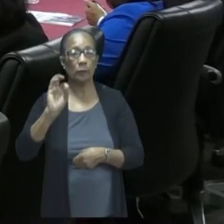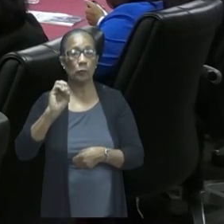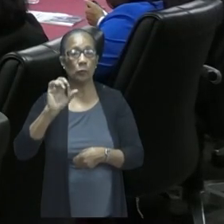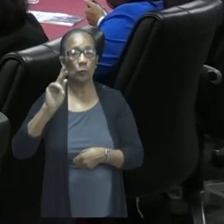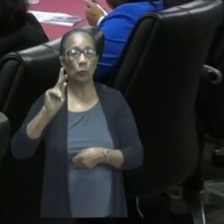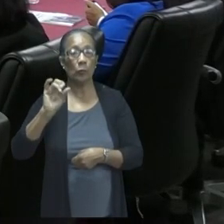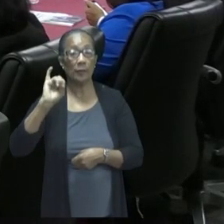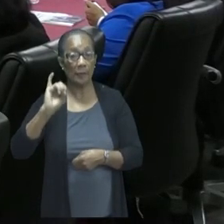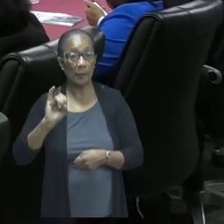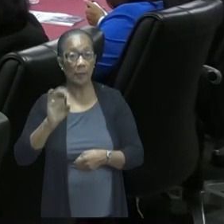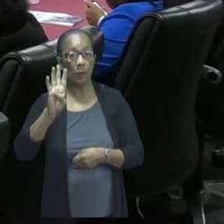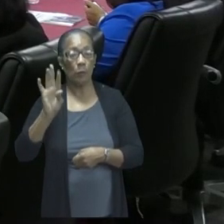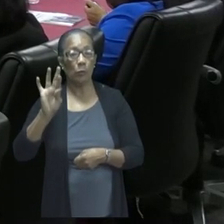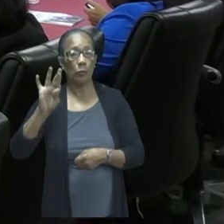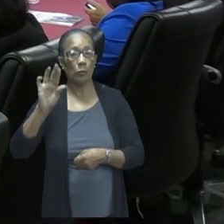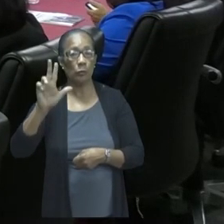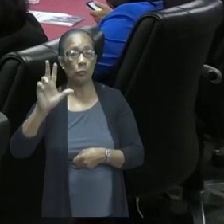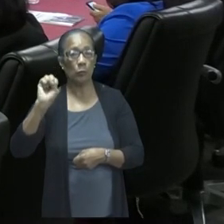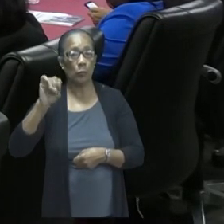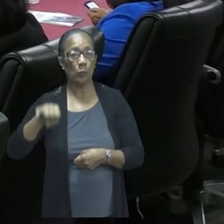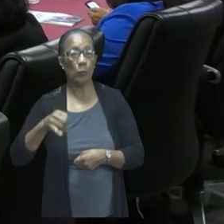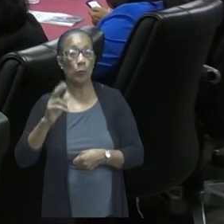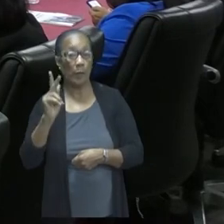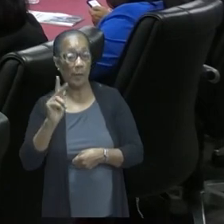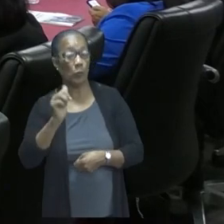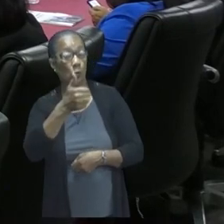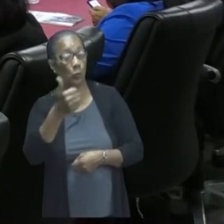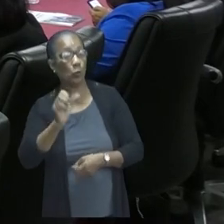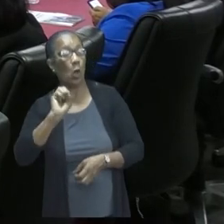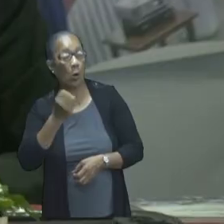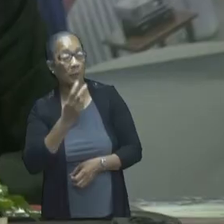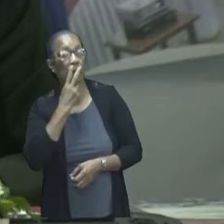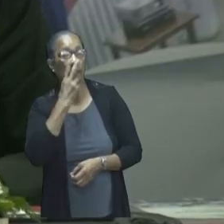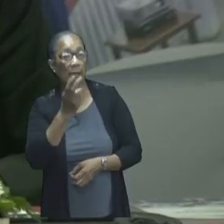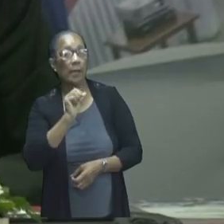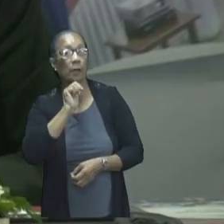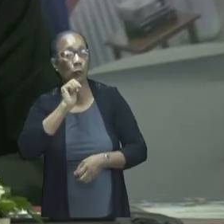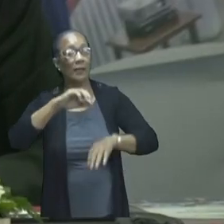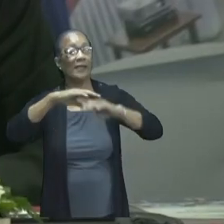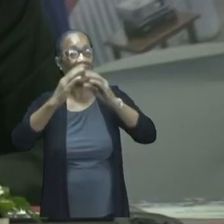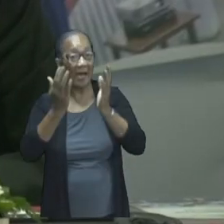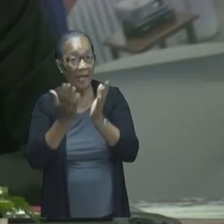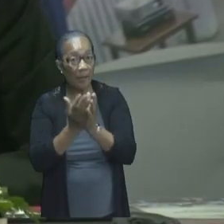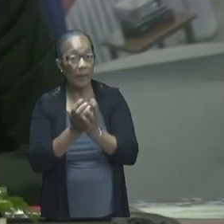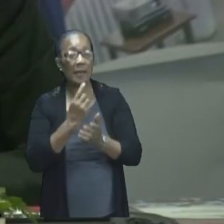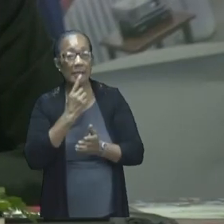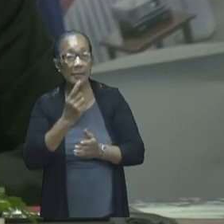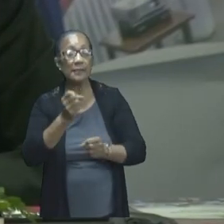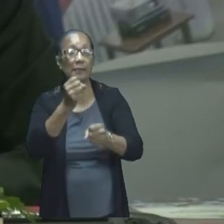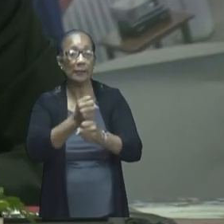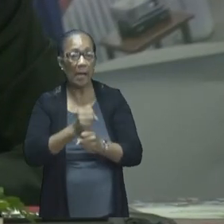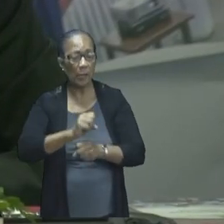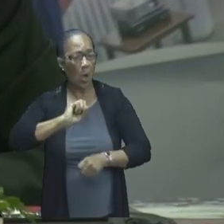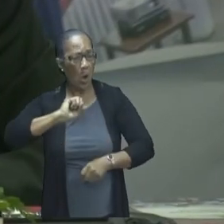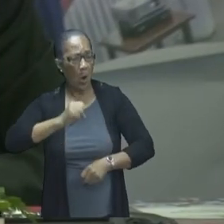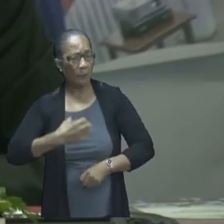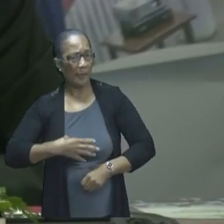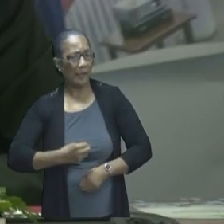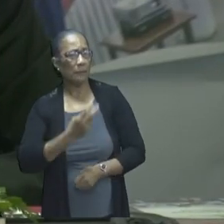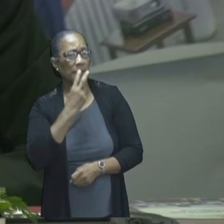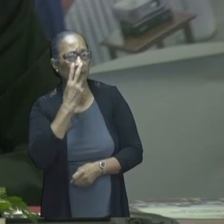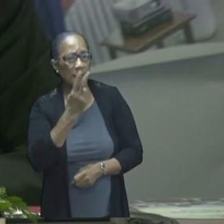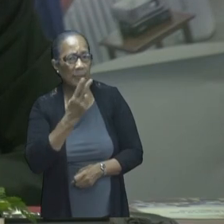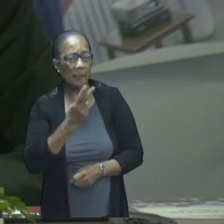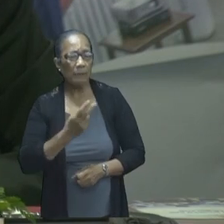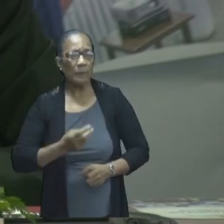dus het is goed om te kijken wat er allemaal gerealiseerd is omdat we vaak merken dat omdat vele